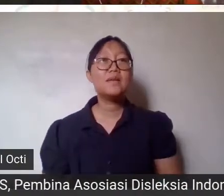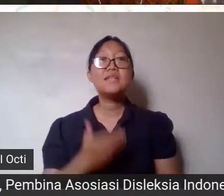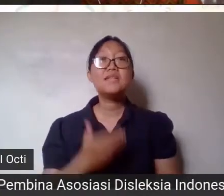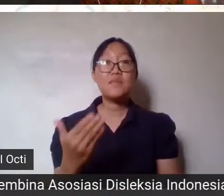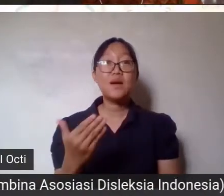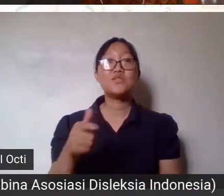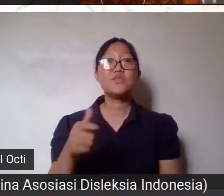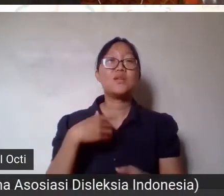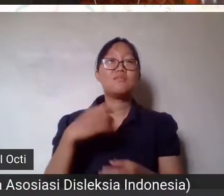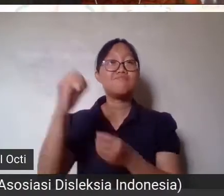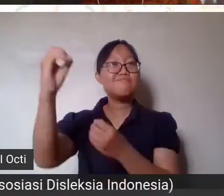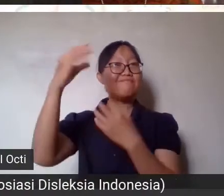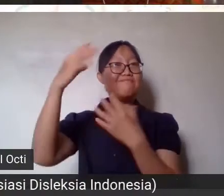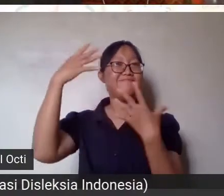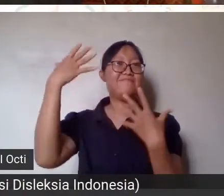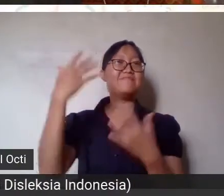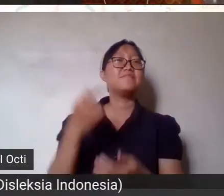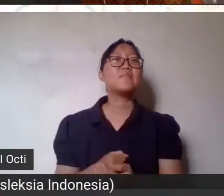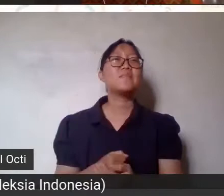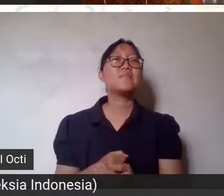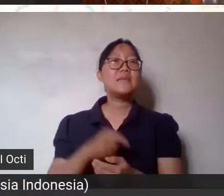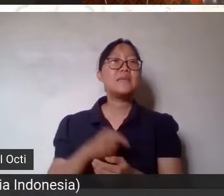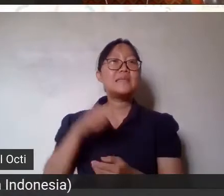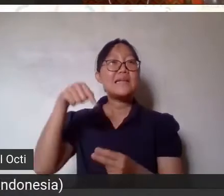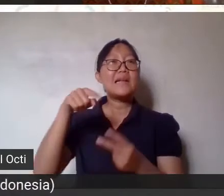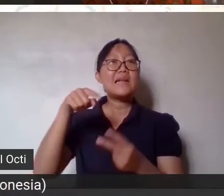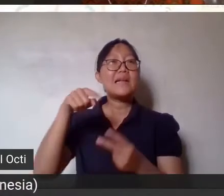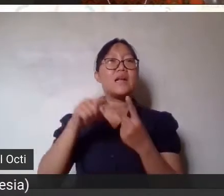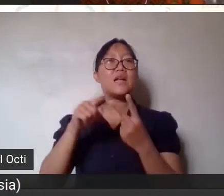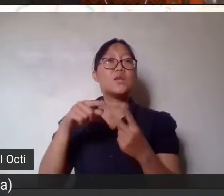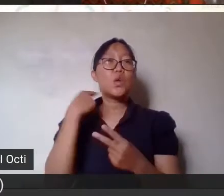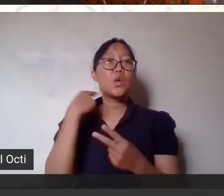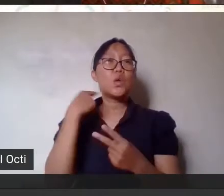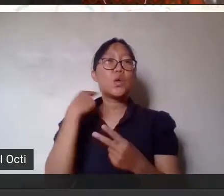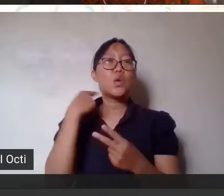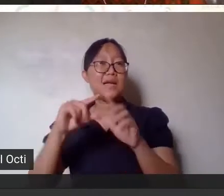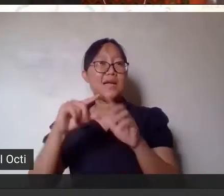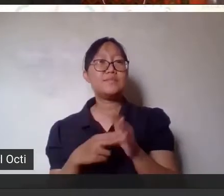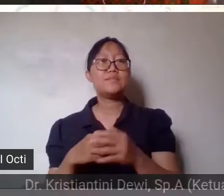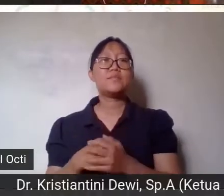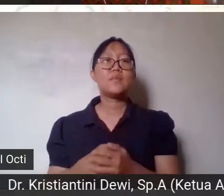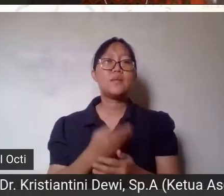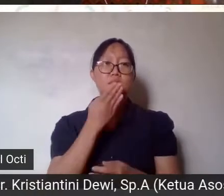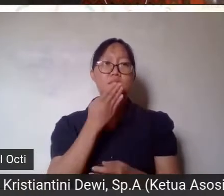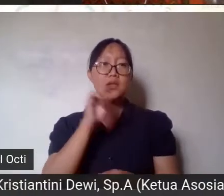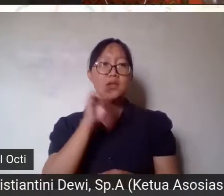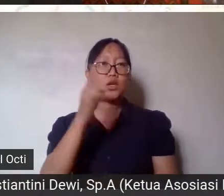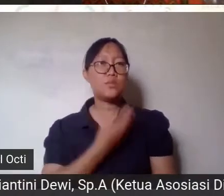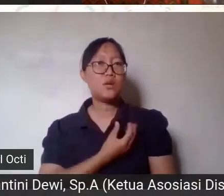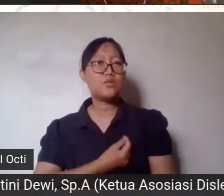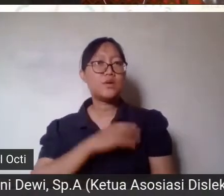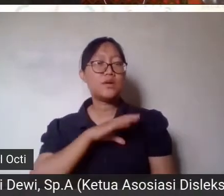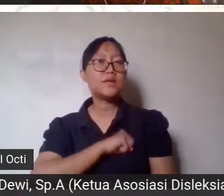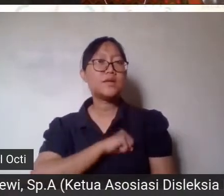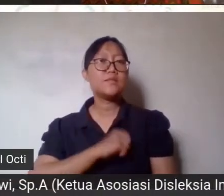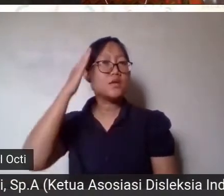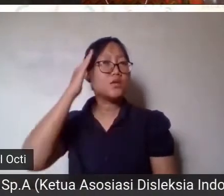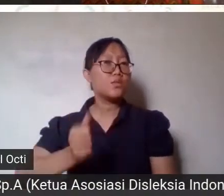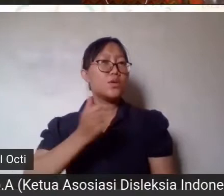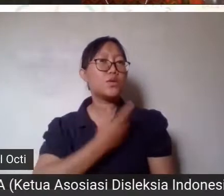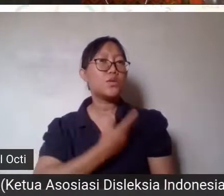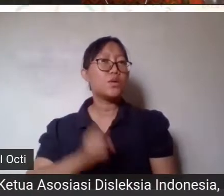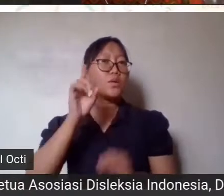Baik, bismillahirrahmanirrahim. Assalamualaikum warahmatullahi wabarakatuh. Salam sejahtera, salam sehat buat kita semua yang hadir di